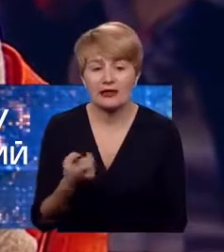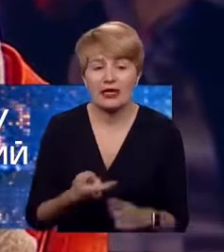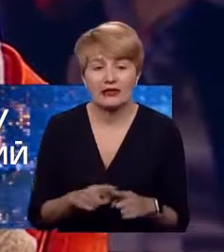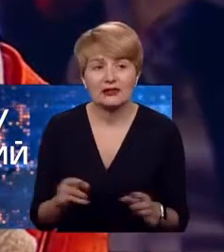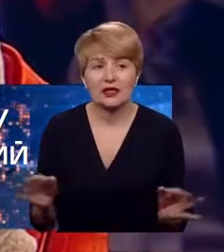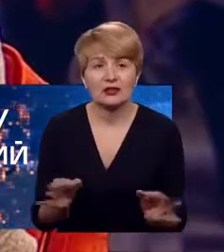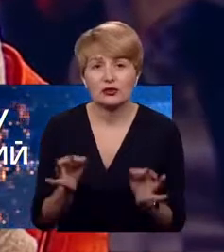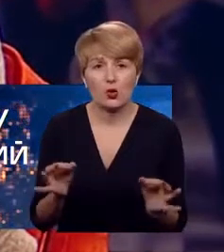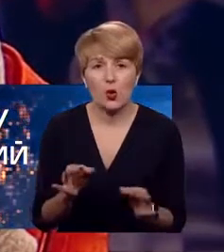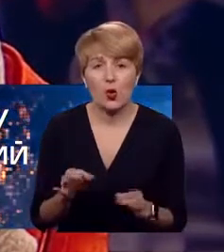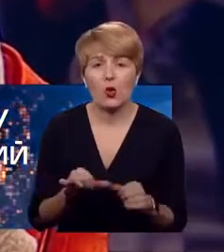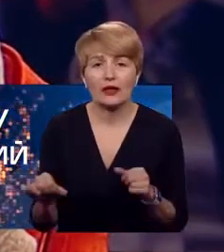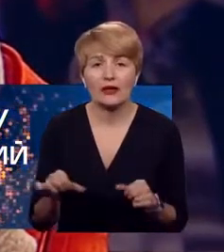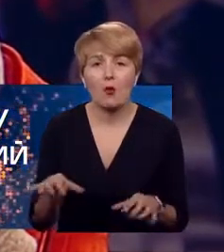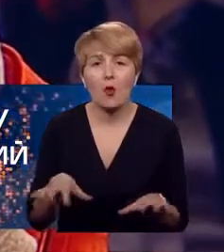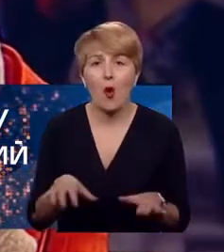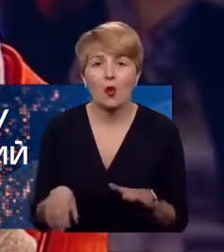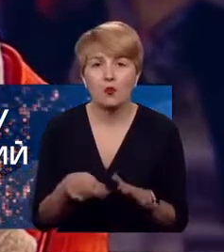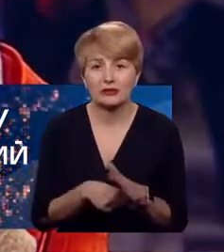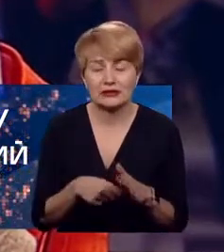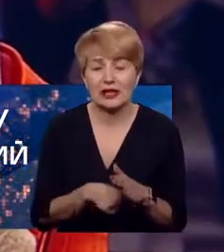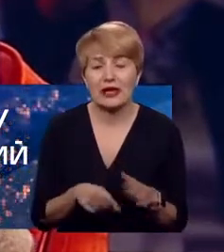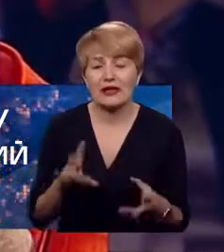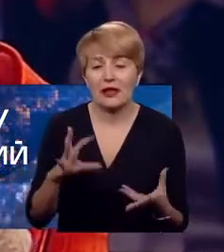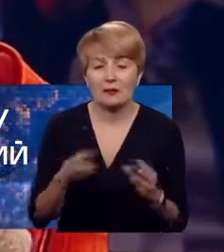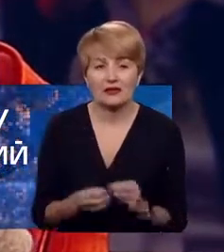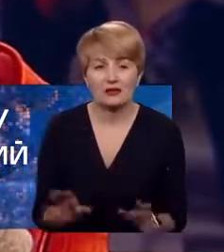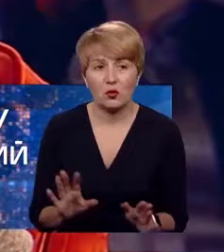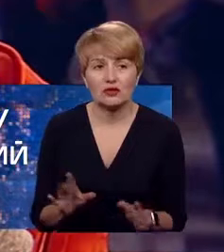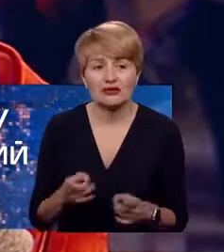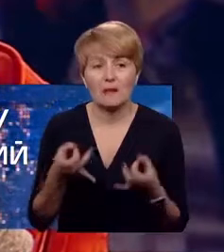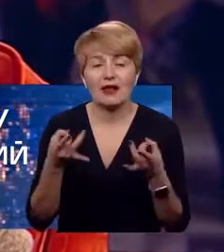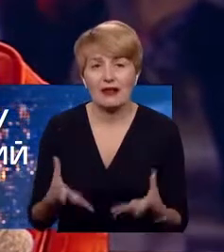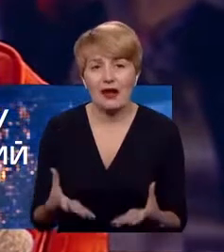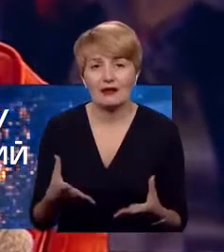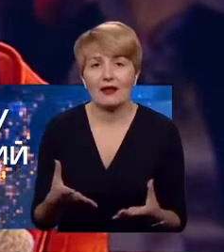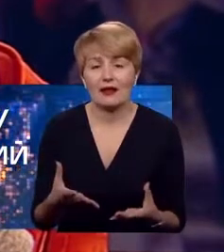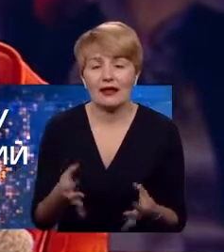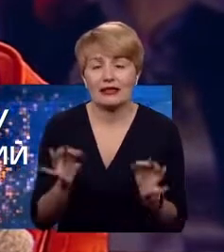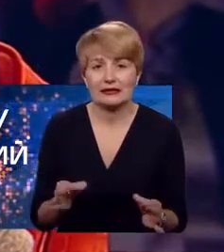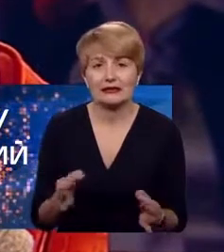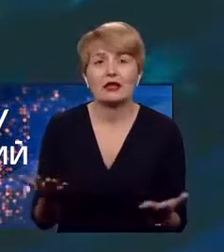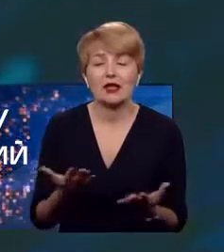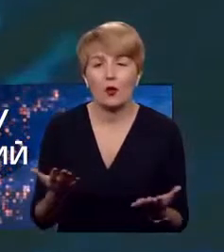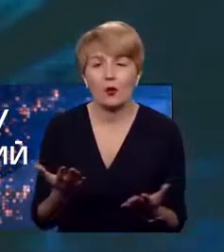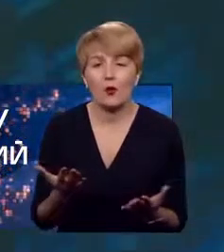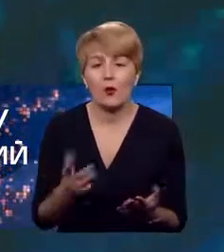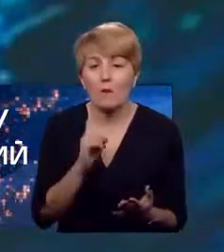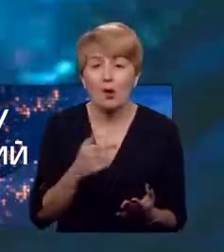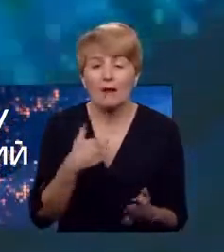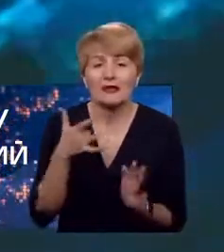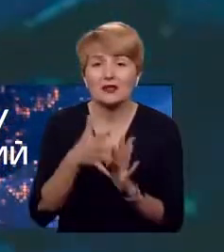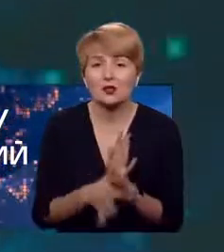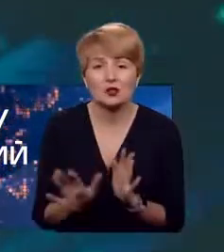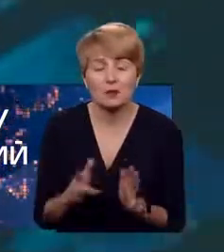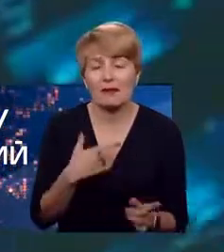нічого, крім корупції, неефективне використання, а не призводять. Це банальна істина, яку, на жаль, до того часу, поки ми не зрозуміємо, ми не